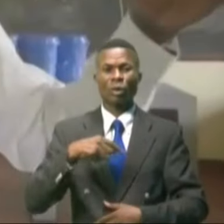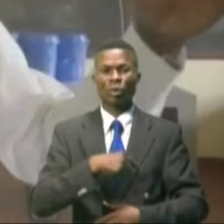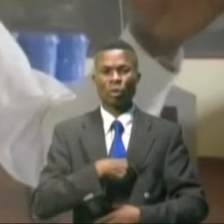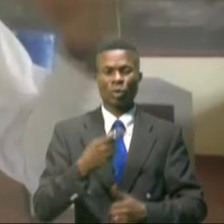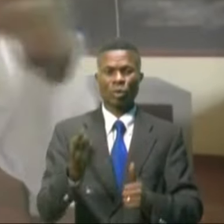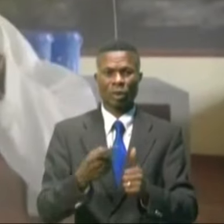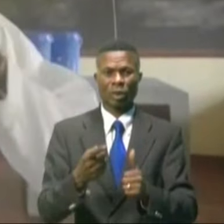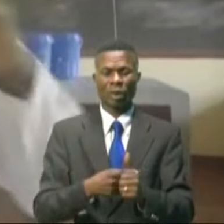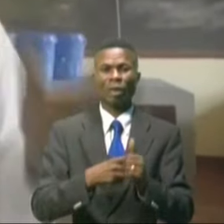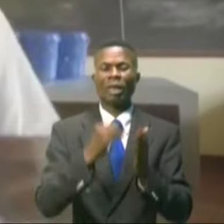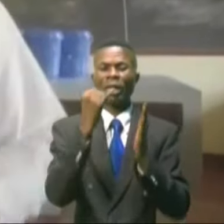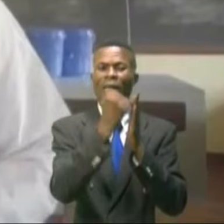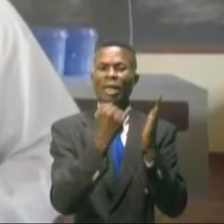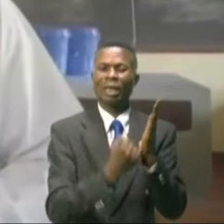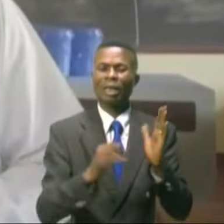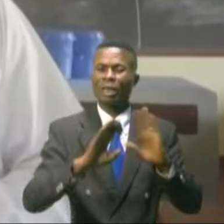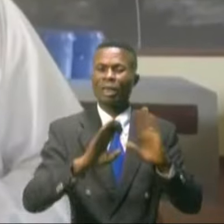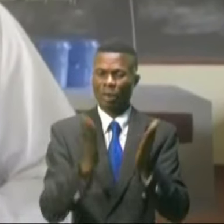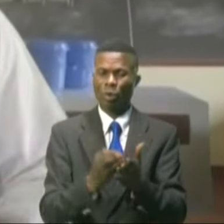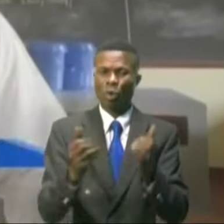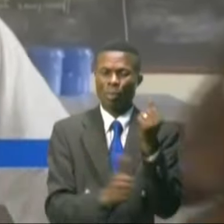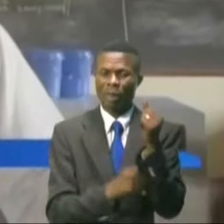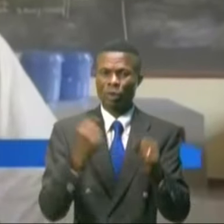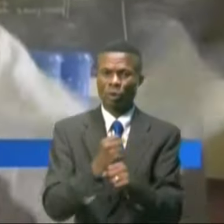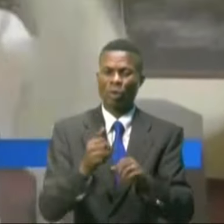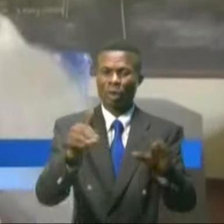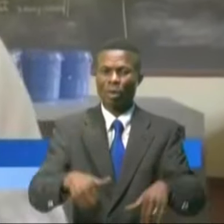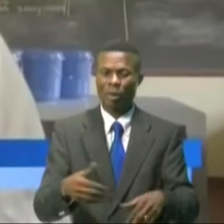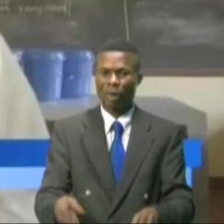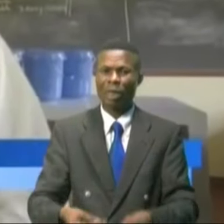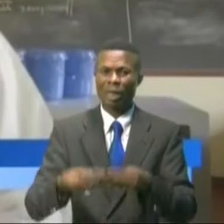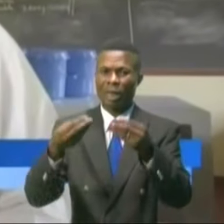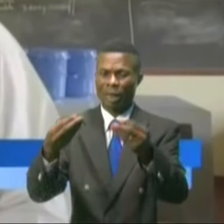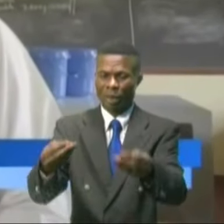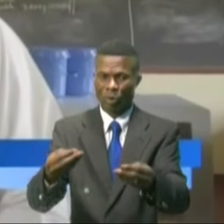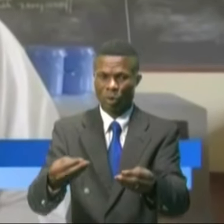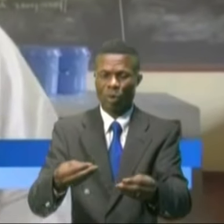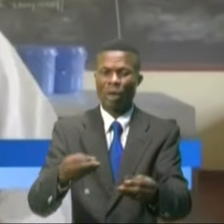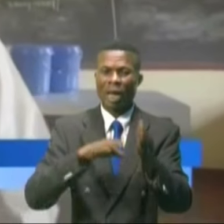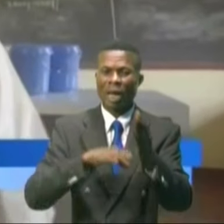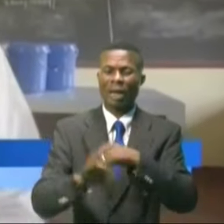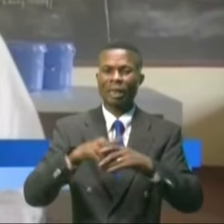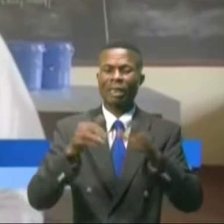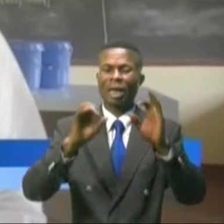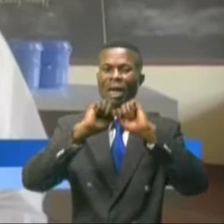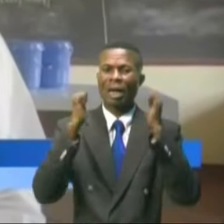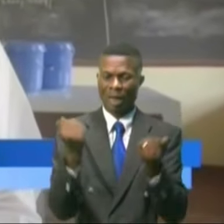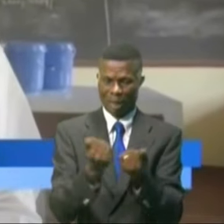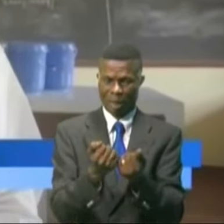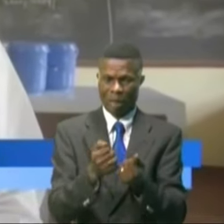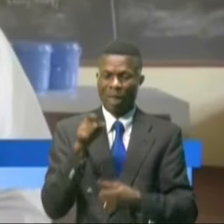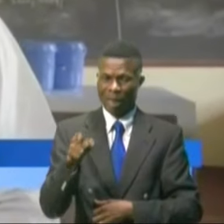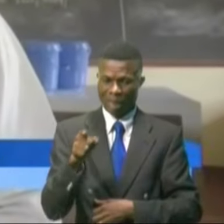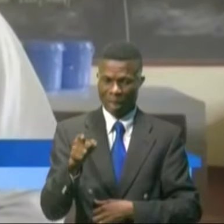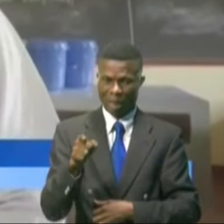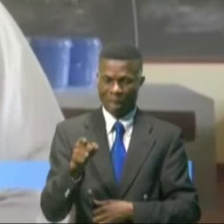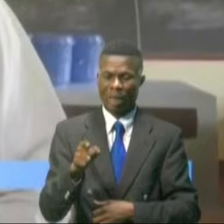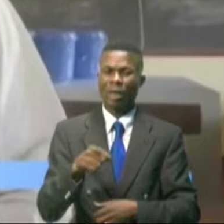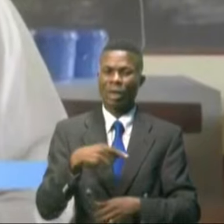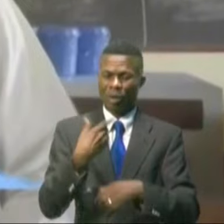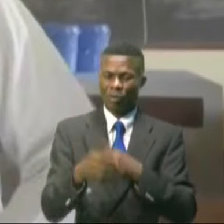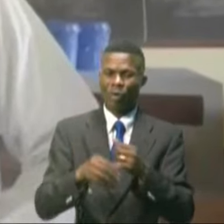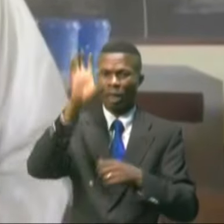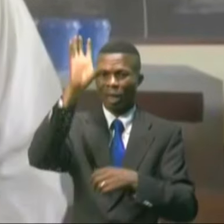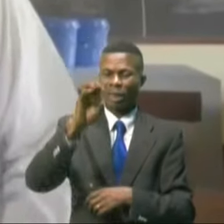c'est d'identifier tous les apiculteurs et de les faire adhérer à l'association pour que désormais, ils aussi puissent faire les récoltes